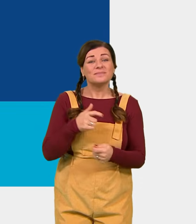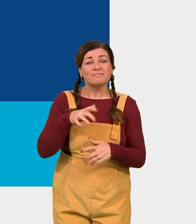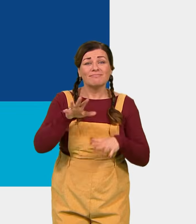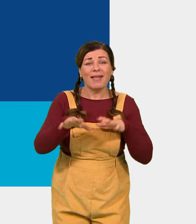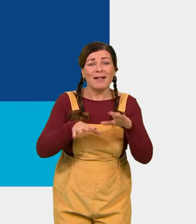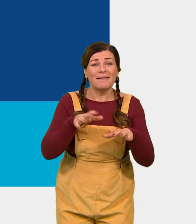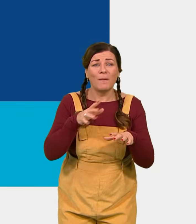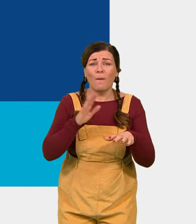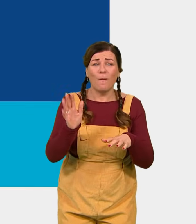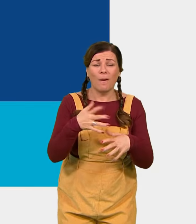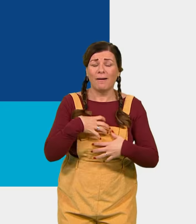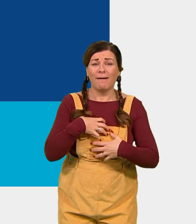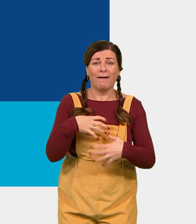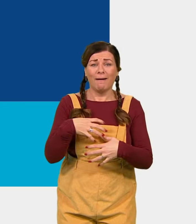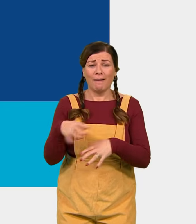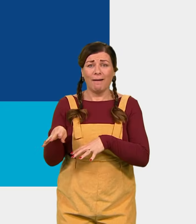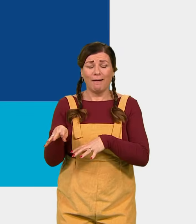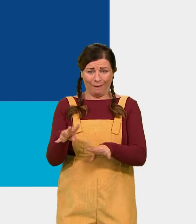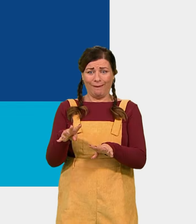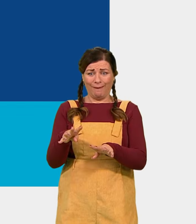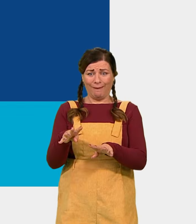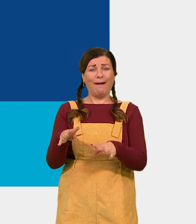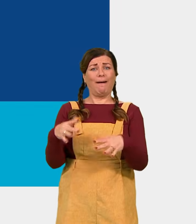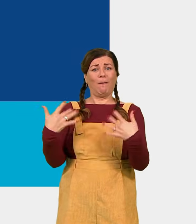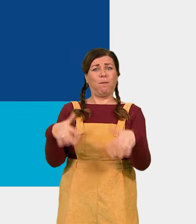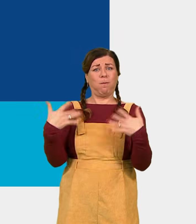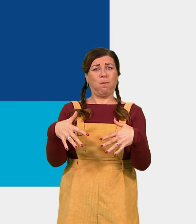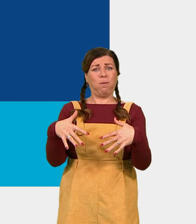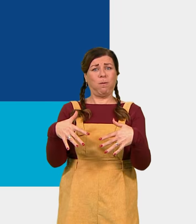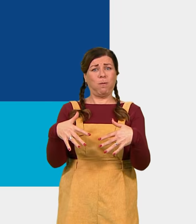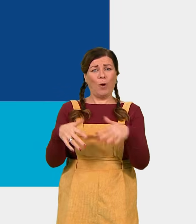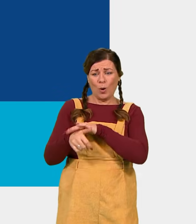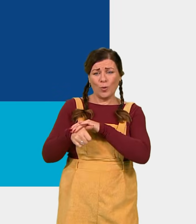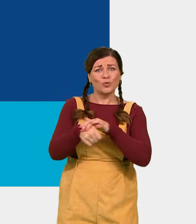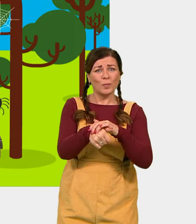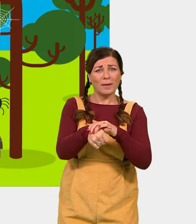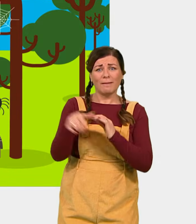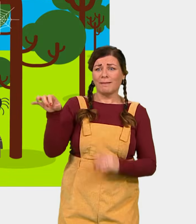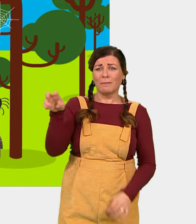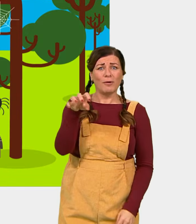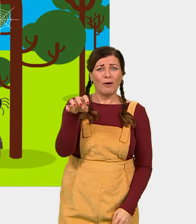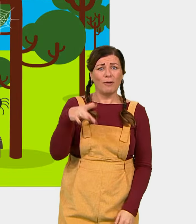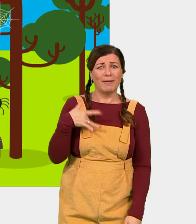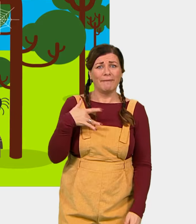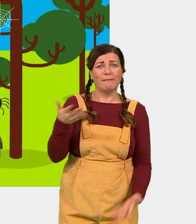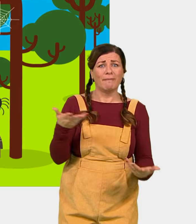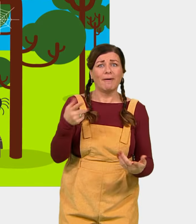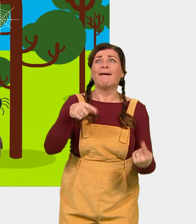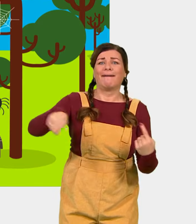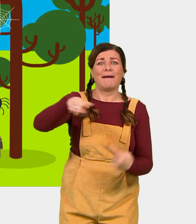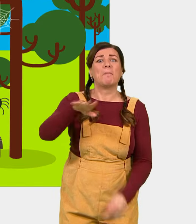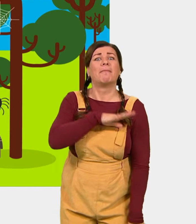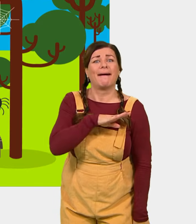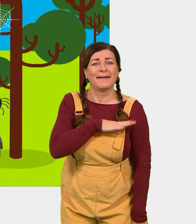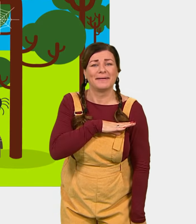anifeiliaid sioc o weld crwban a ffri cop yn byw yn y parc. Ond, gyda